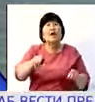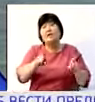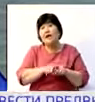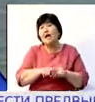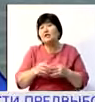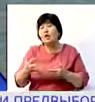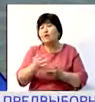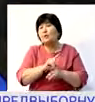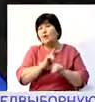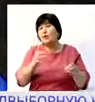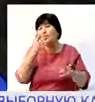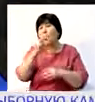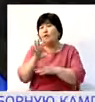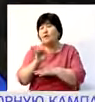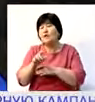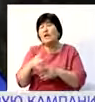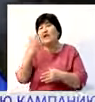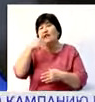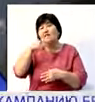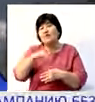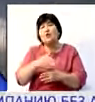сбор уникальных фото и видео материалов